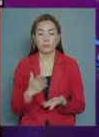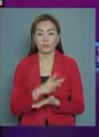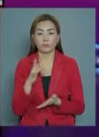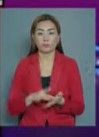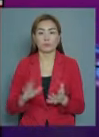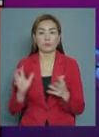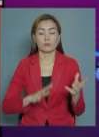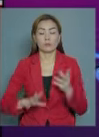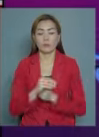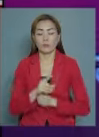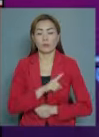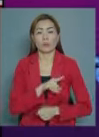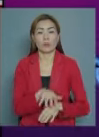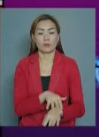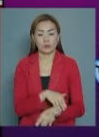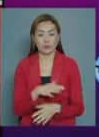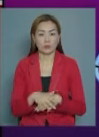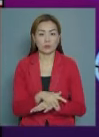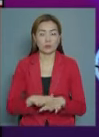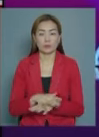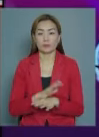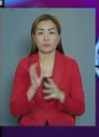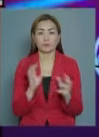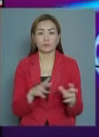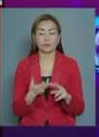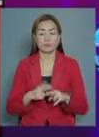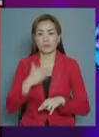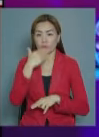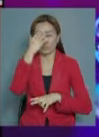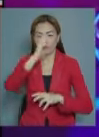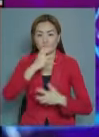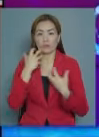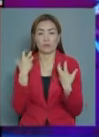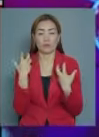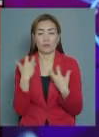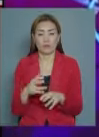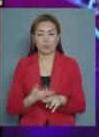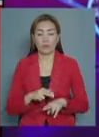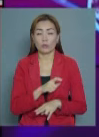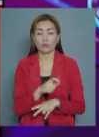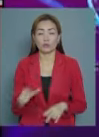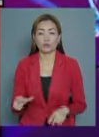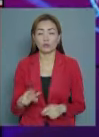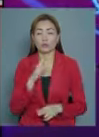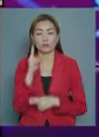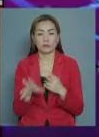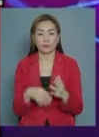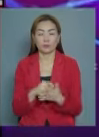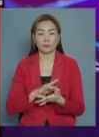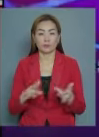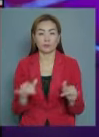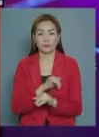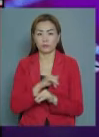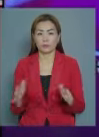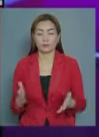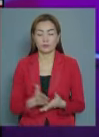Қалашылык автобустарда ұзақ күту, лық толы күйде жүретіні жазда қапыры қыста суық деген тұрғындардың арыз шағымы әлеуметтік желілерде